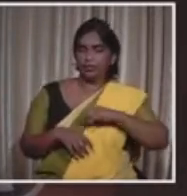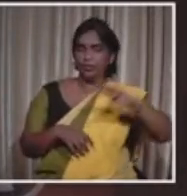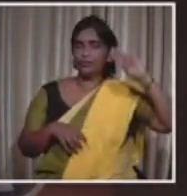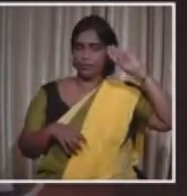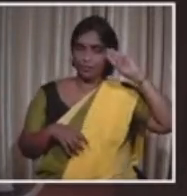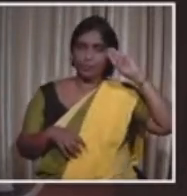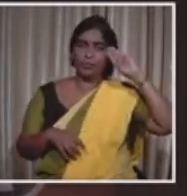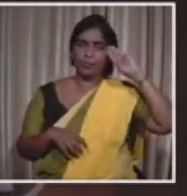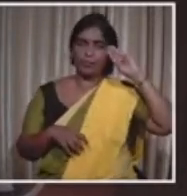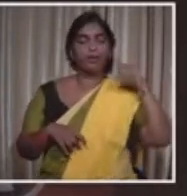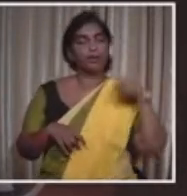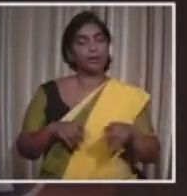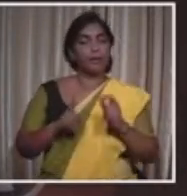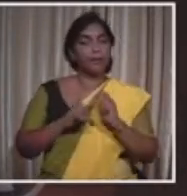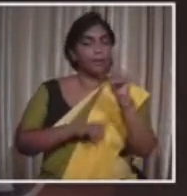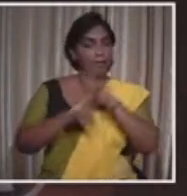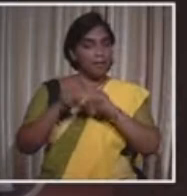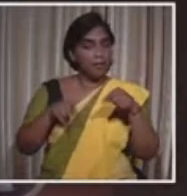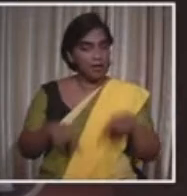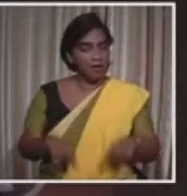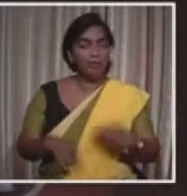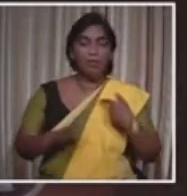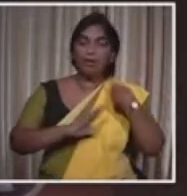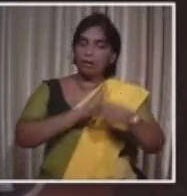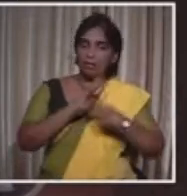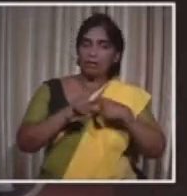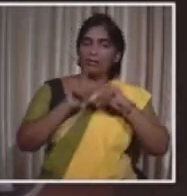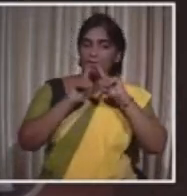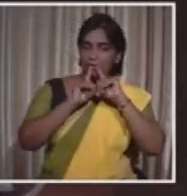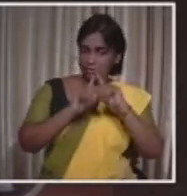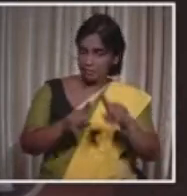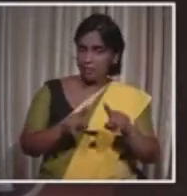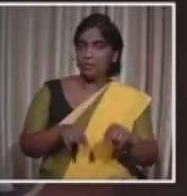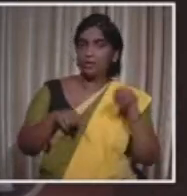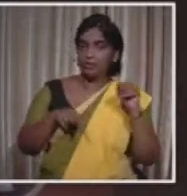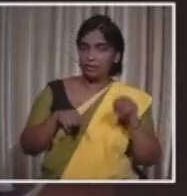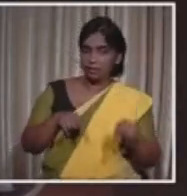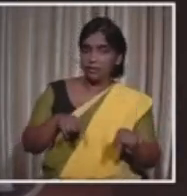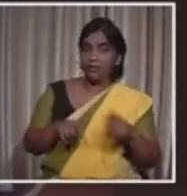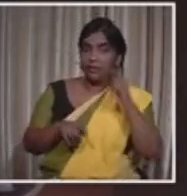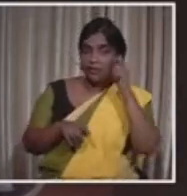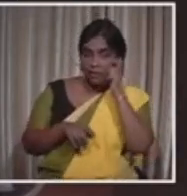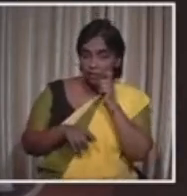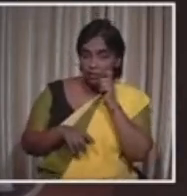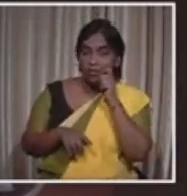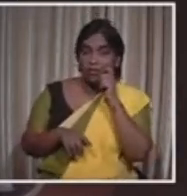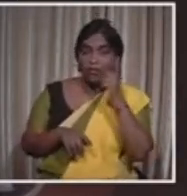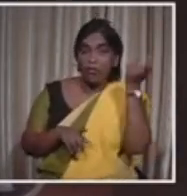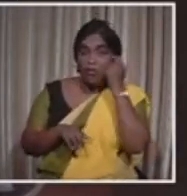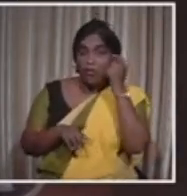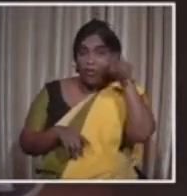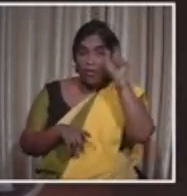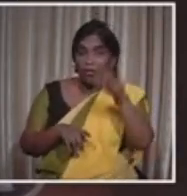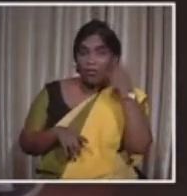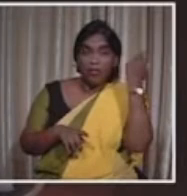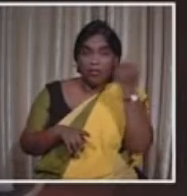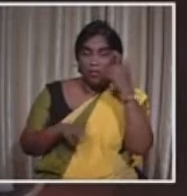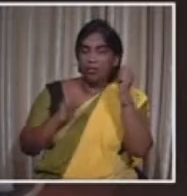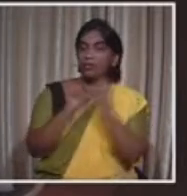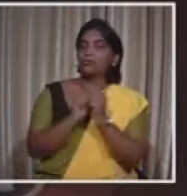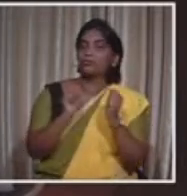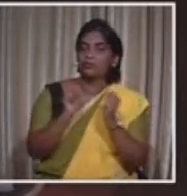ප්‍රතිඥාවක් මේ සභාවටත් රටටත් ලබා දෙනවා. මේ ත්‍රස්ත මොලකරුවන් සොයා ගන්නා